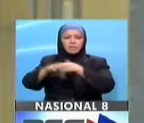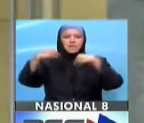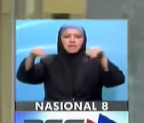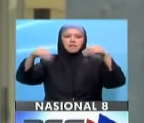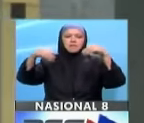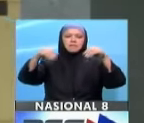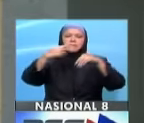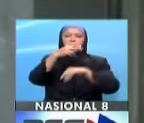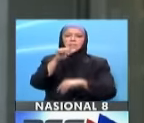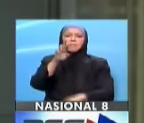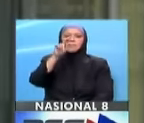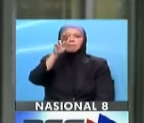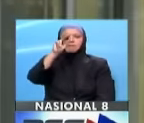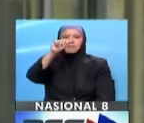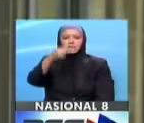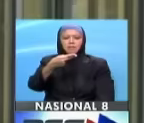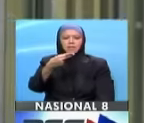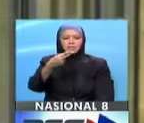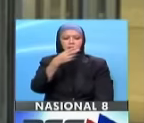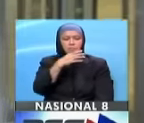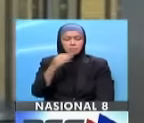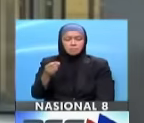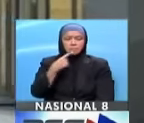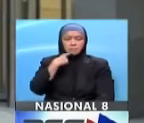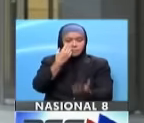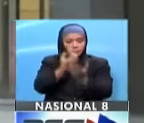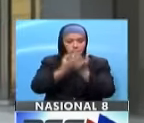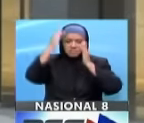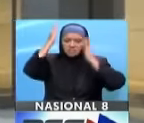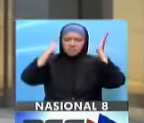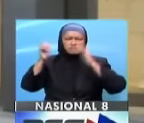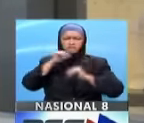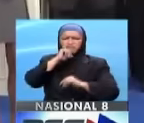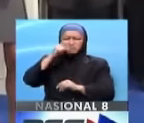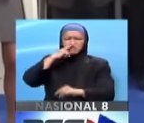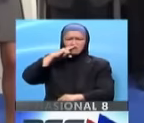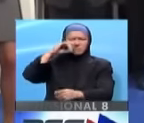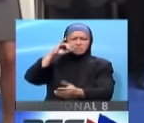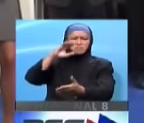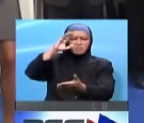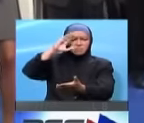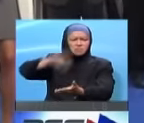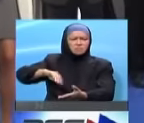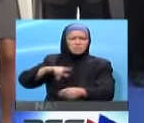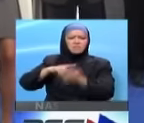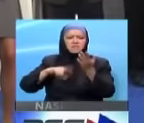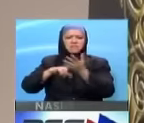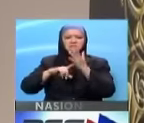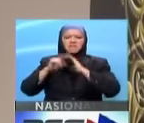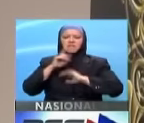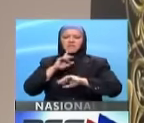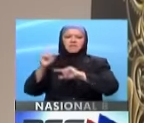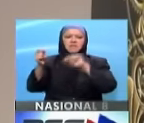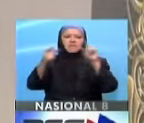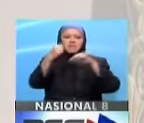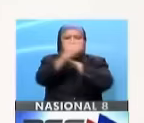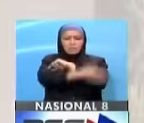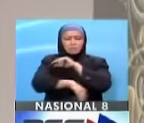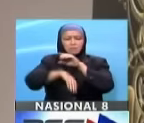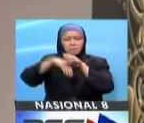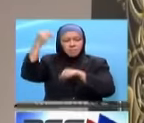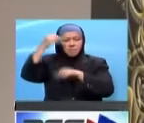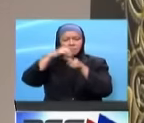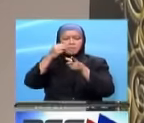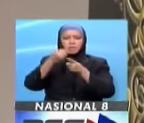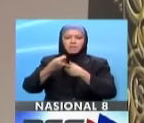pasaran hartanah. Menurut Datuk Seri Najib, ekonomi Malaysia tidak seburuk yang diperkatakan negara asing dan juga segelintir rakyat Malaysia.